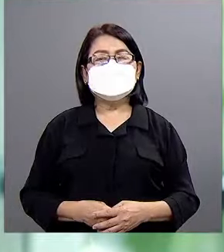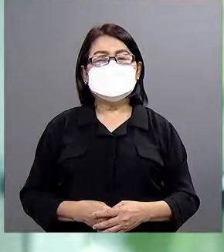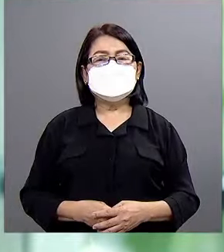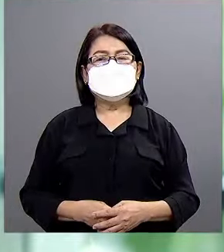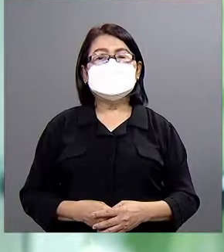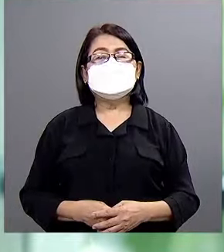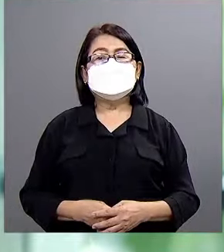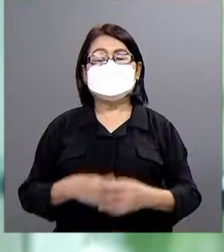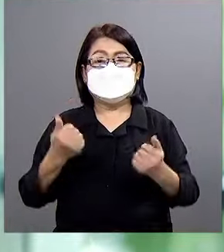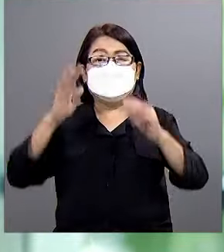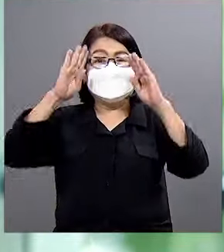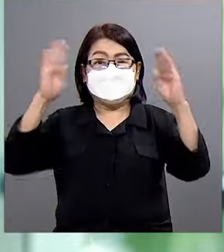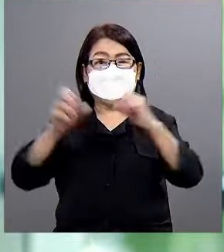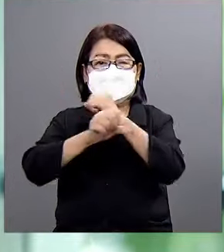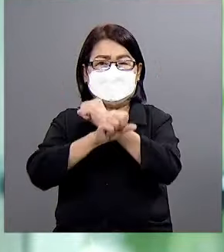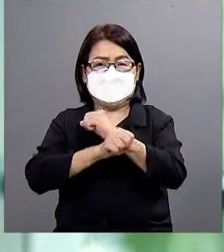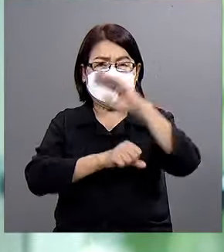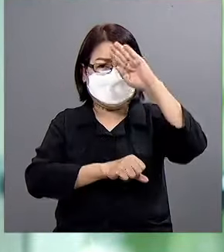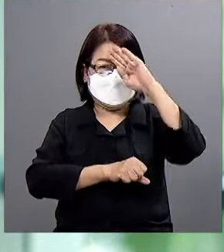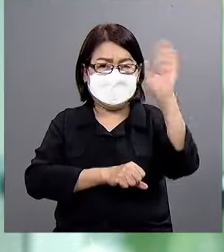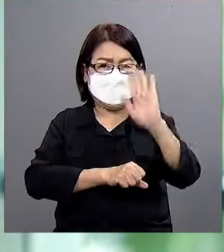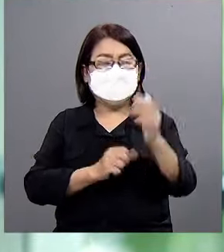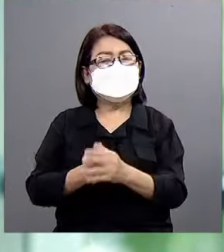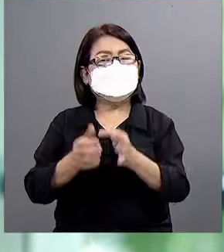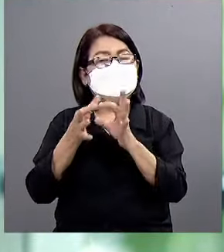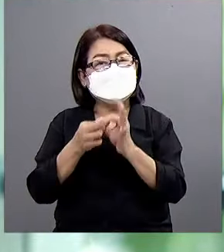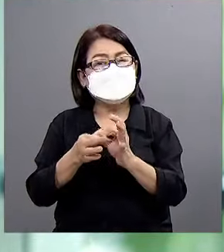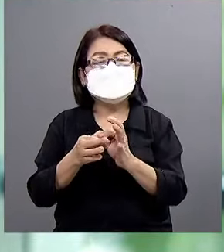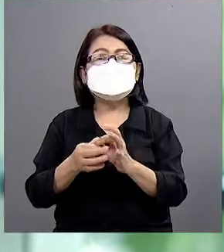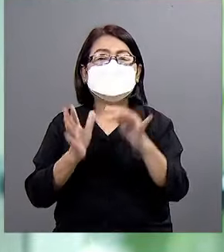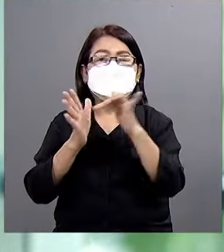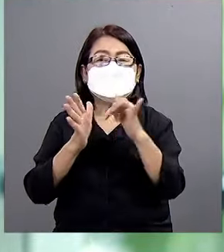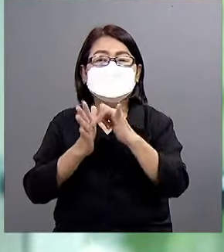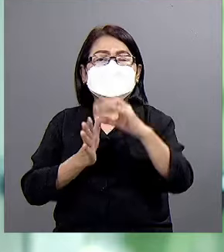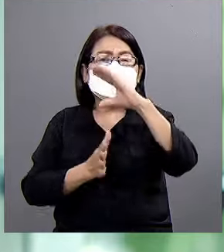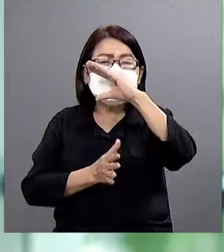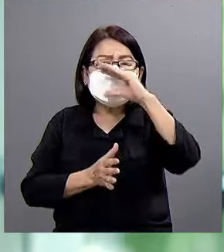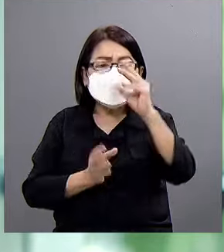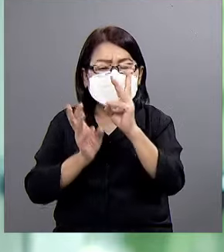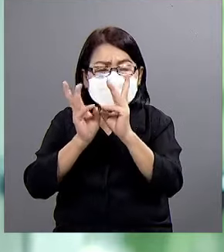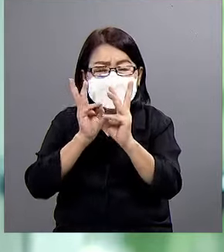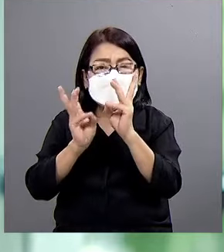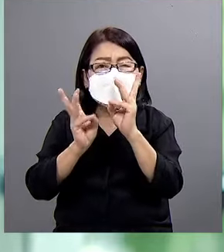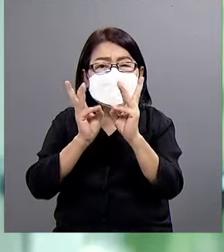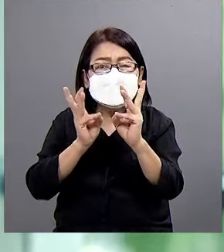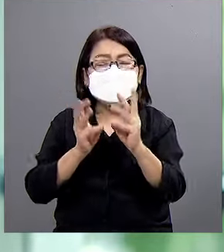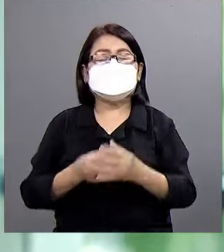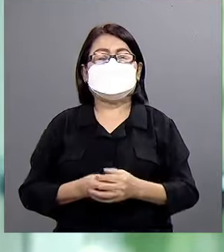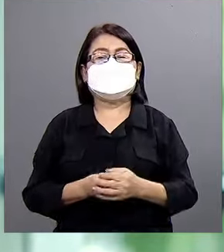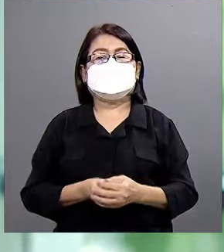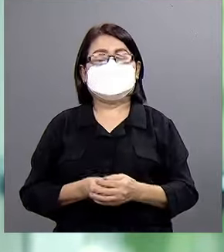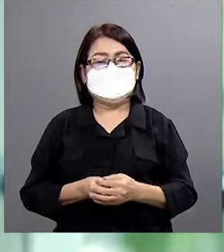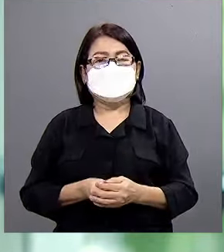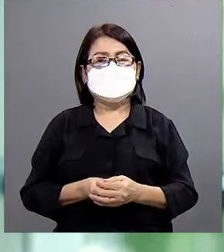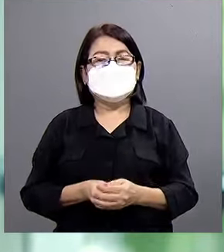ู้สู้โรคค่ะวันนี้นะคะเราจะพูดถึงยาหอมบำรุงใจวัยเก่ากันค่ะร่วมพูดคุยกับอาจารย์พีระอาทิตย์ธรรมวารีแพทย์